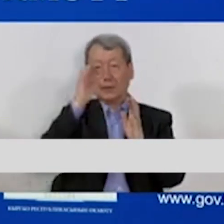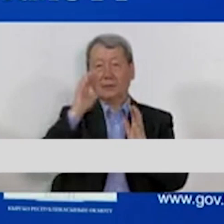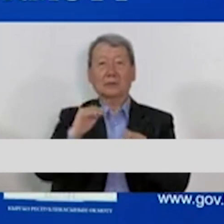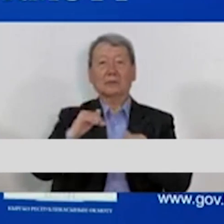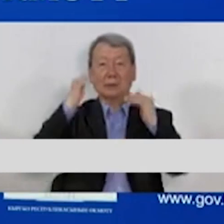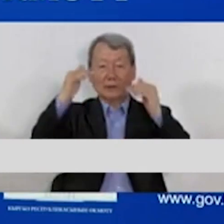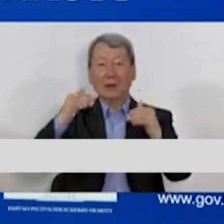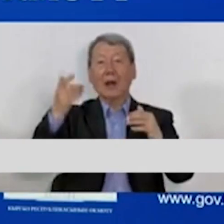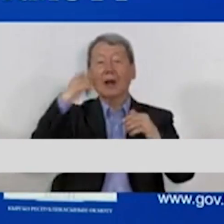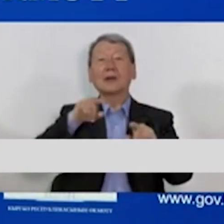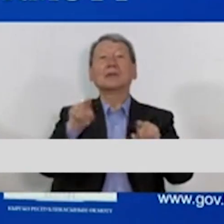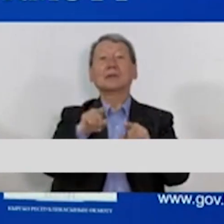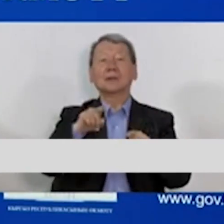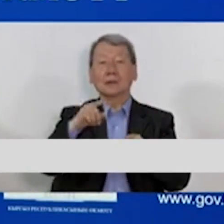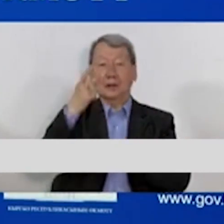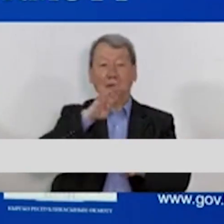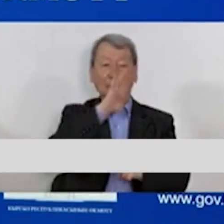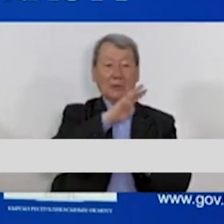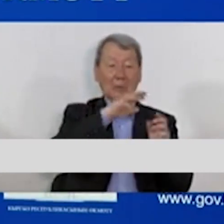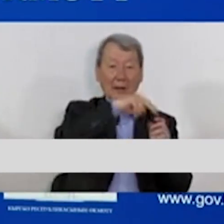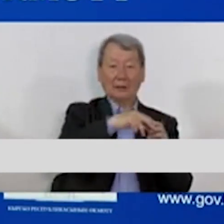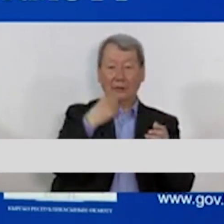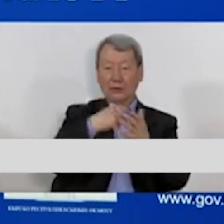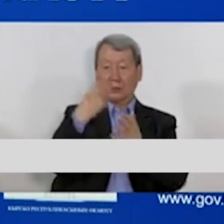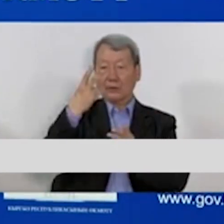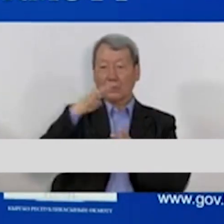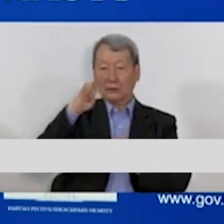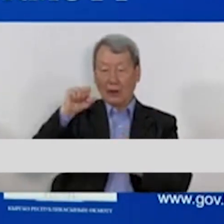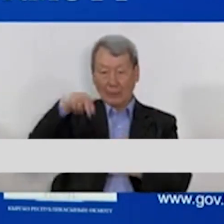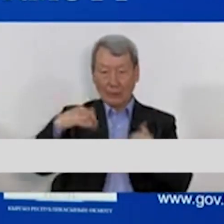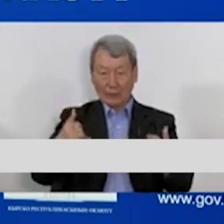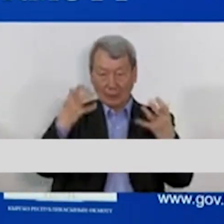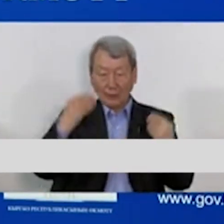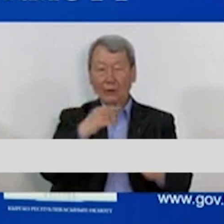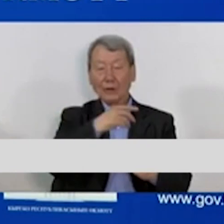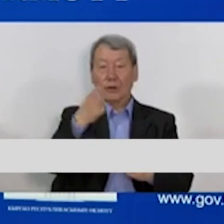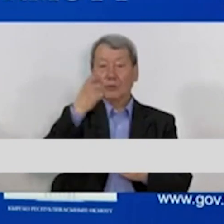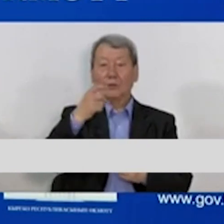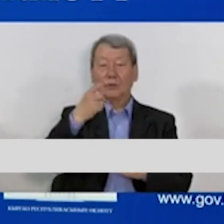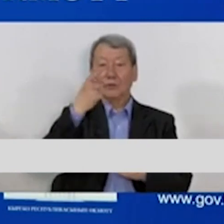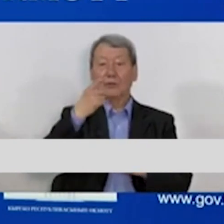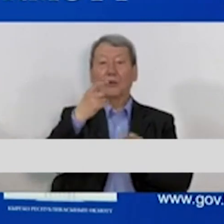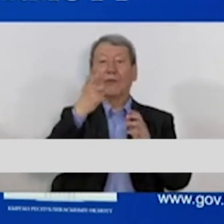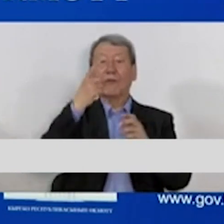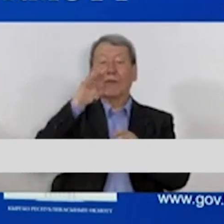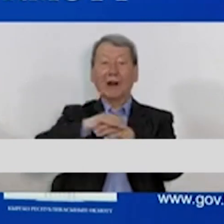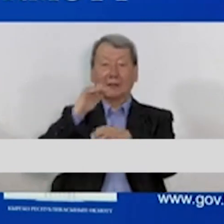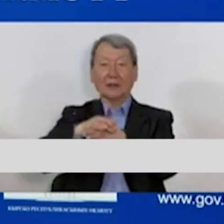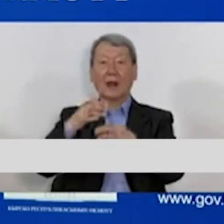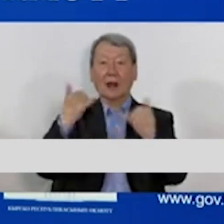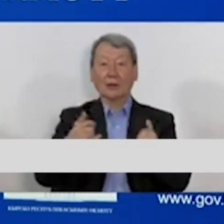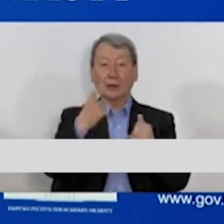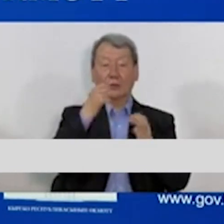61.7%га өскөн. Анткени былтыр 24 марттан 24 апрелге чейинки убакта 100 факт катталса,